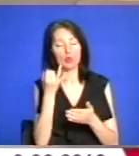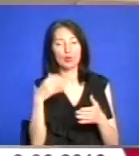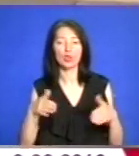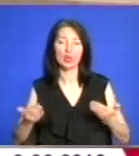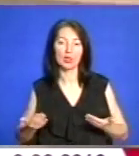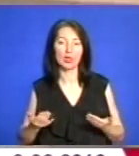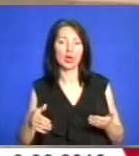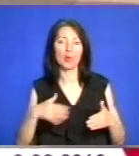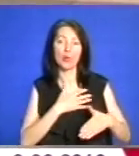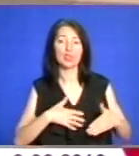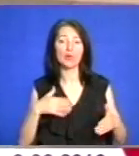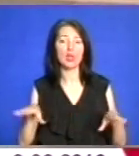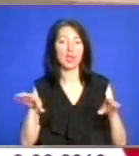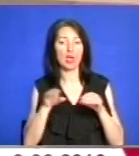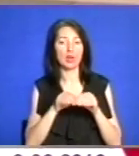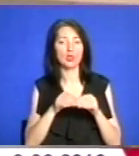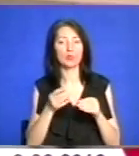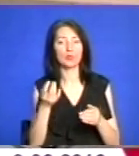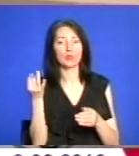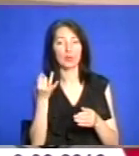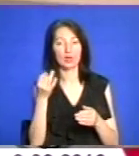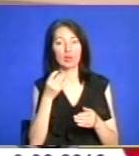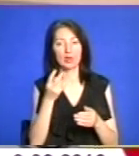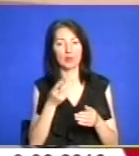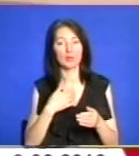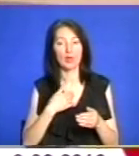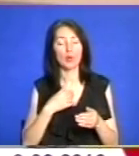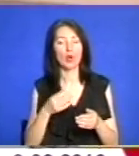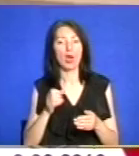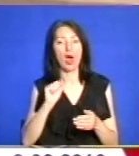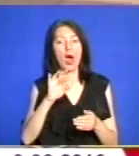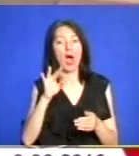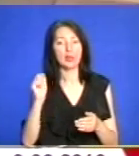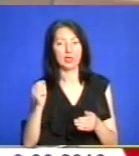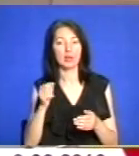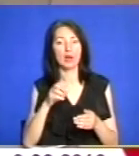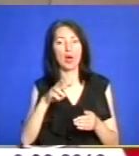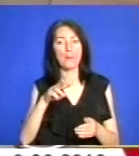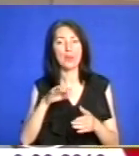Фільм «Операція Арктика», «Правда життя хлопчика Ніно», «Міні та Комахи»,